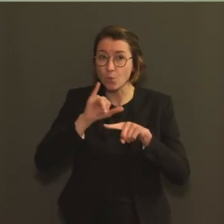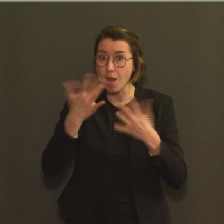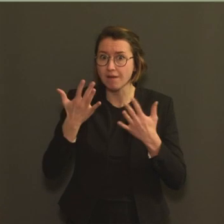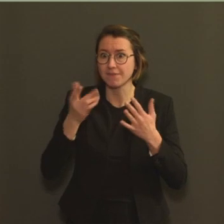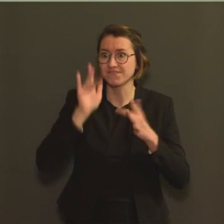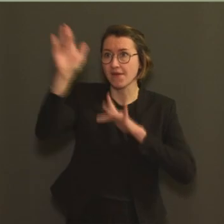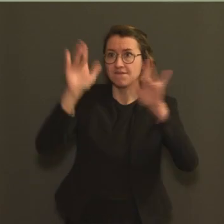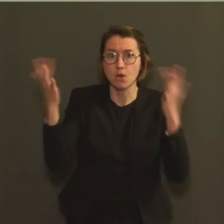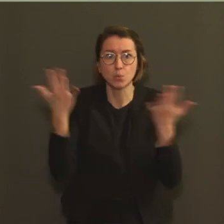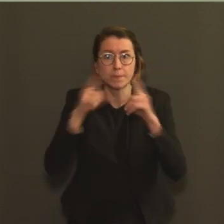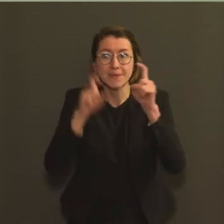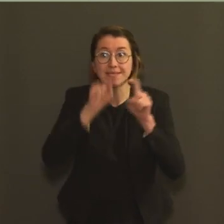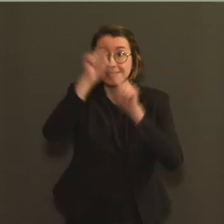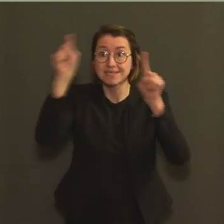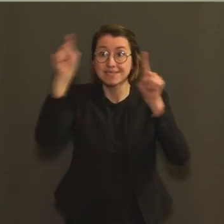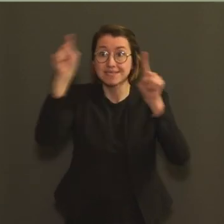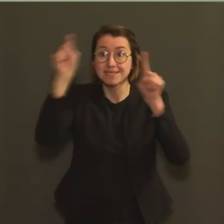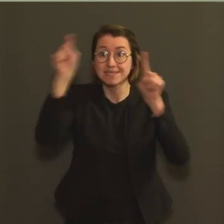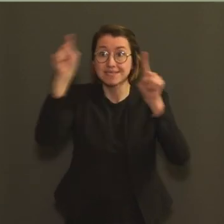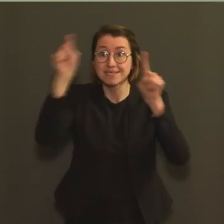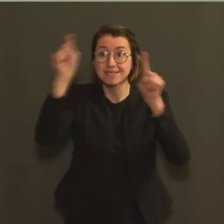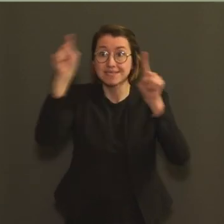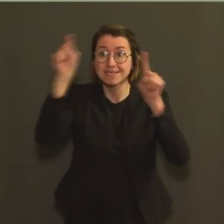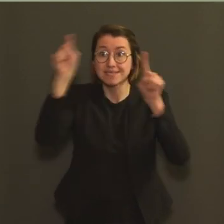va de 2% dans beaucoup de pays